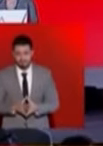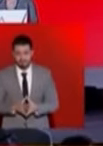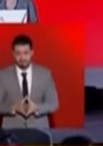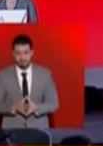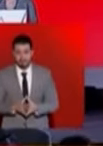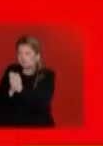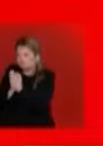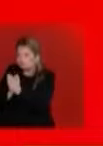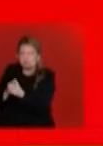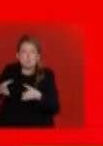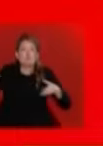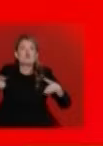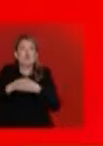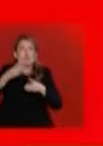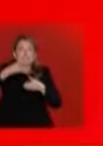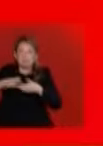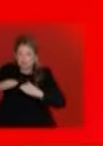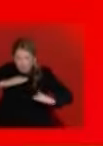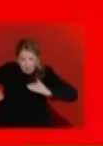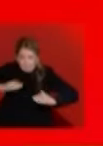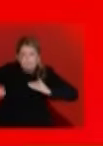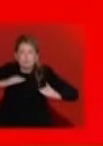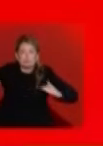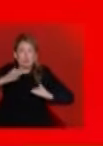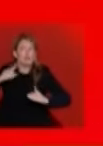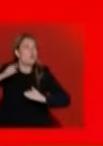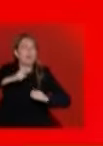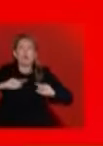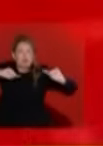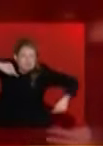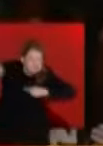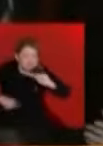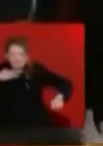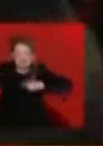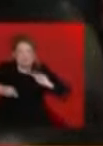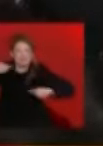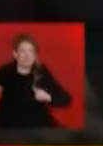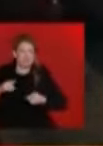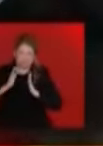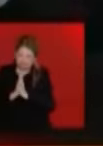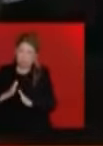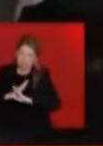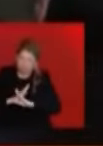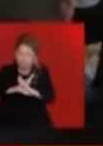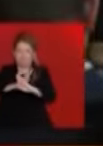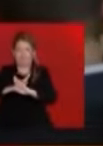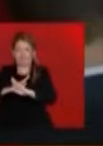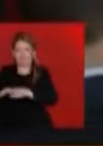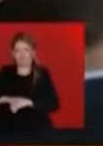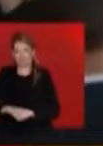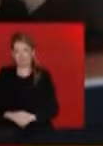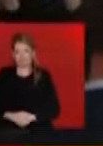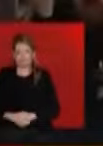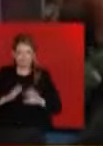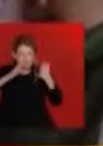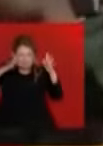απολυτικ, ξέμπαρκους ψηφοφόρους που γοητεύονται από τη φάτσα, από τα πρωινάδικα, θα δούμε τον Κασελάκη να παίζει σε